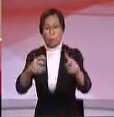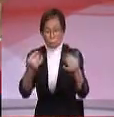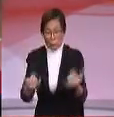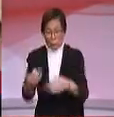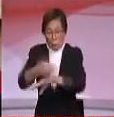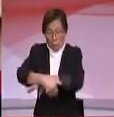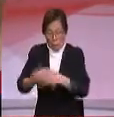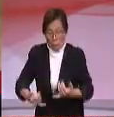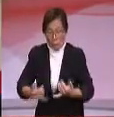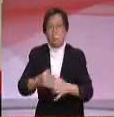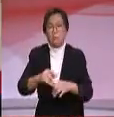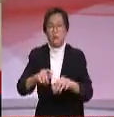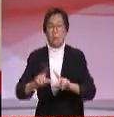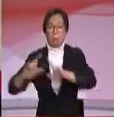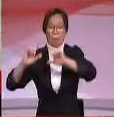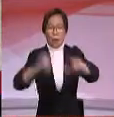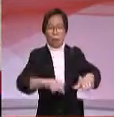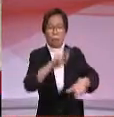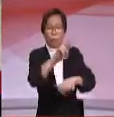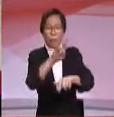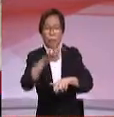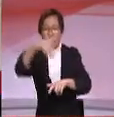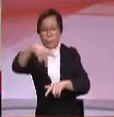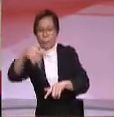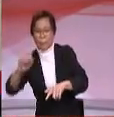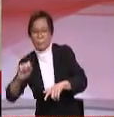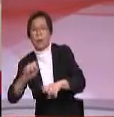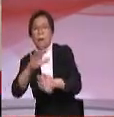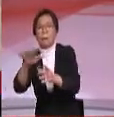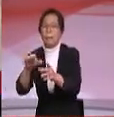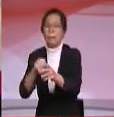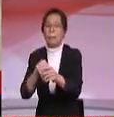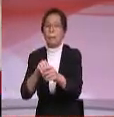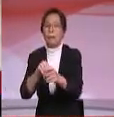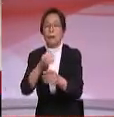malam ini ditempatkan di 24 PPS melibatkan